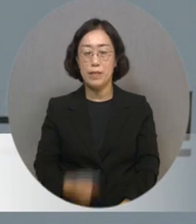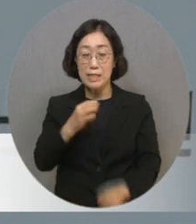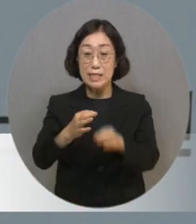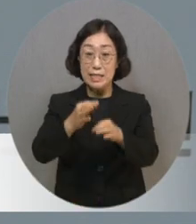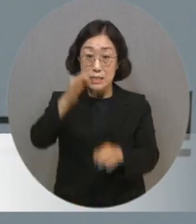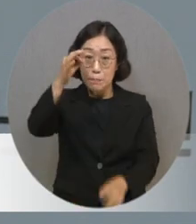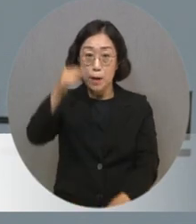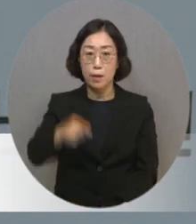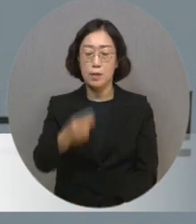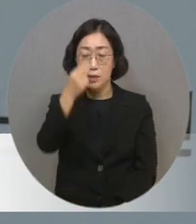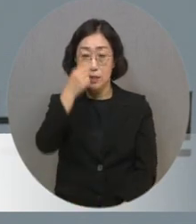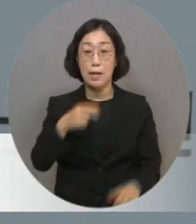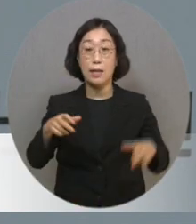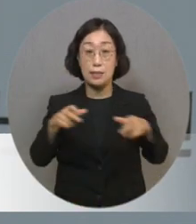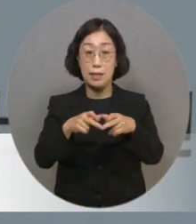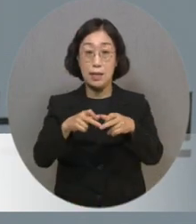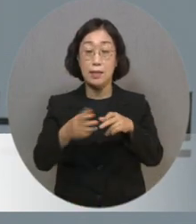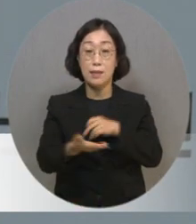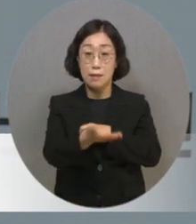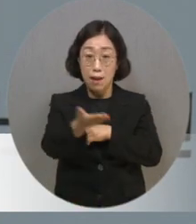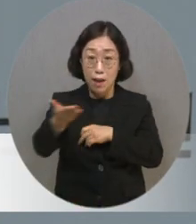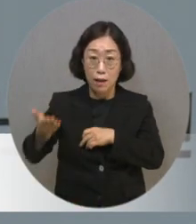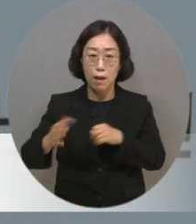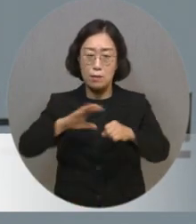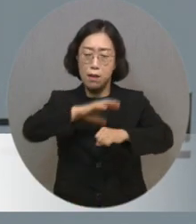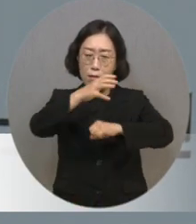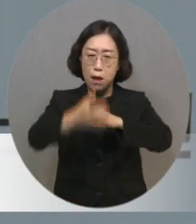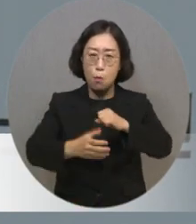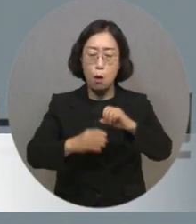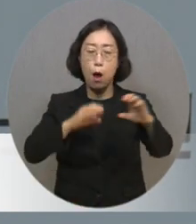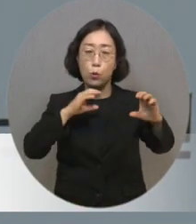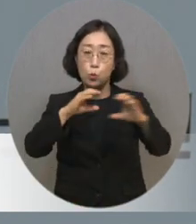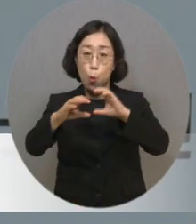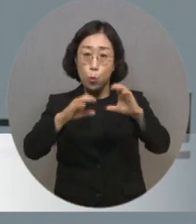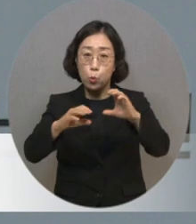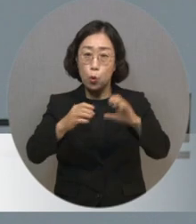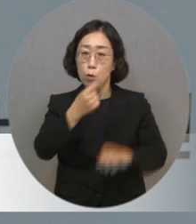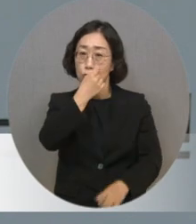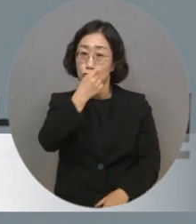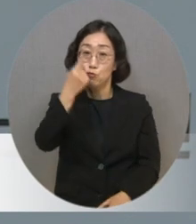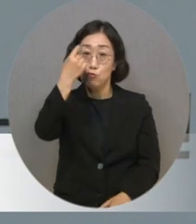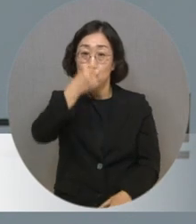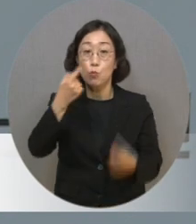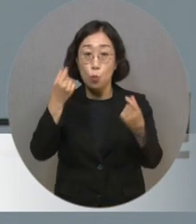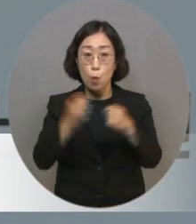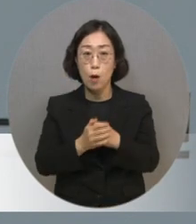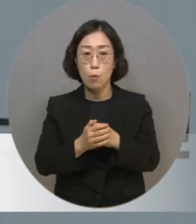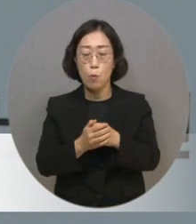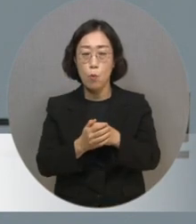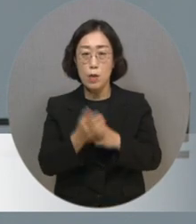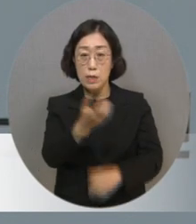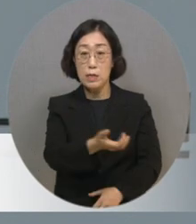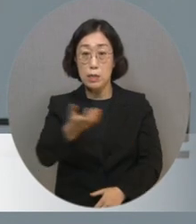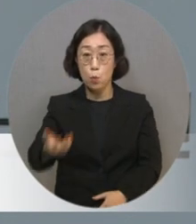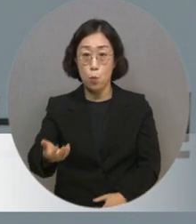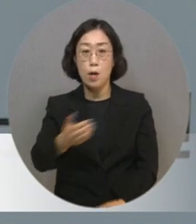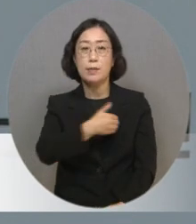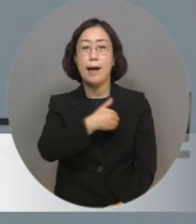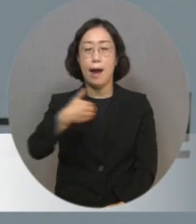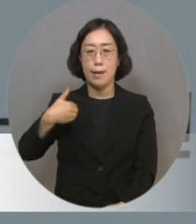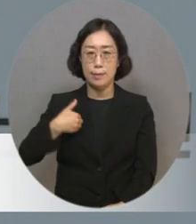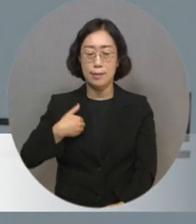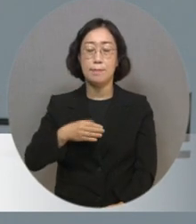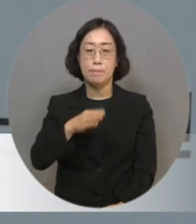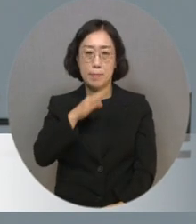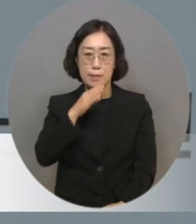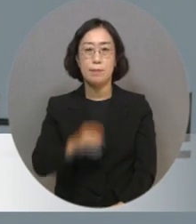흰지팡이는 시각장애인들에게 세상과 소통하는 눈이요, 이동할 수 있다는 자신감 그